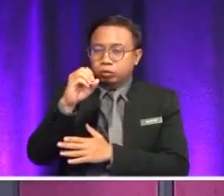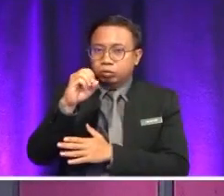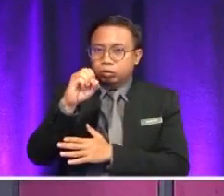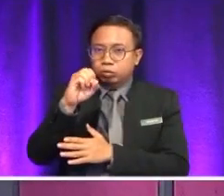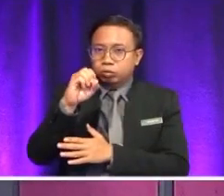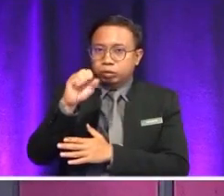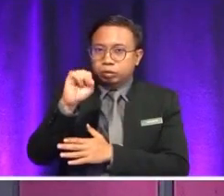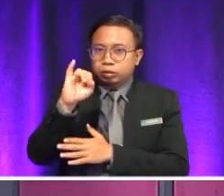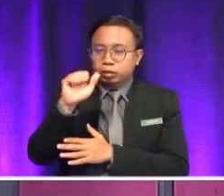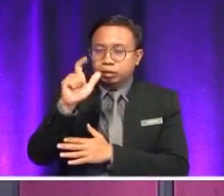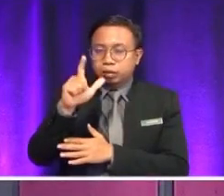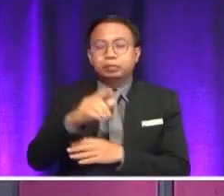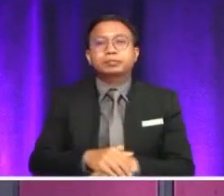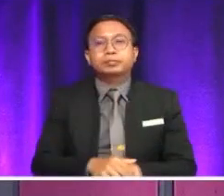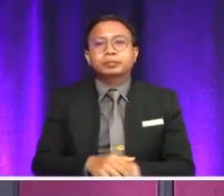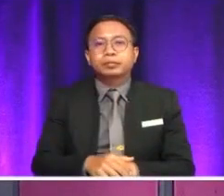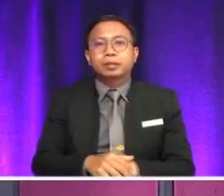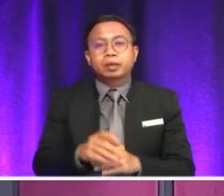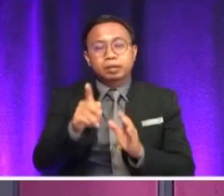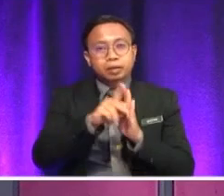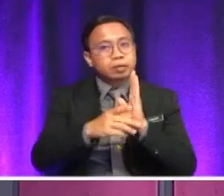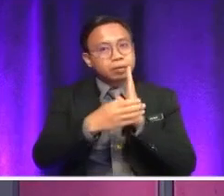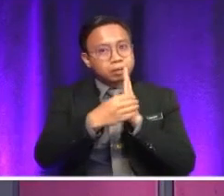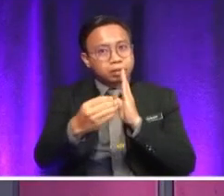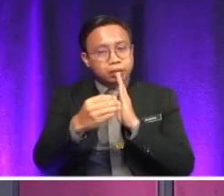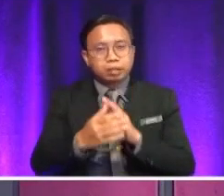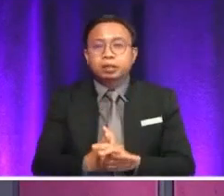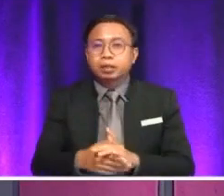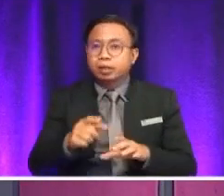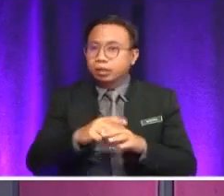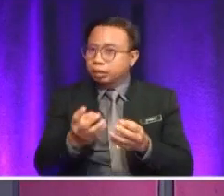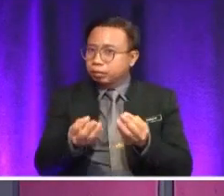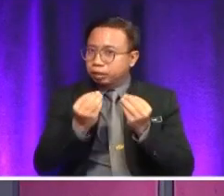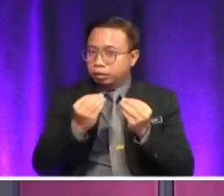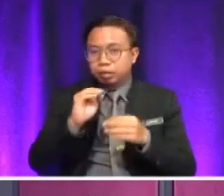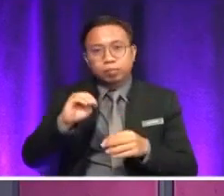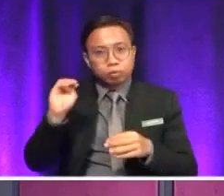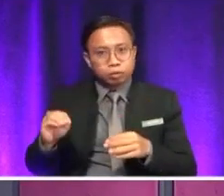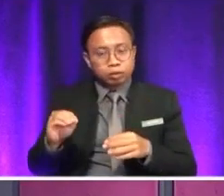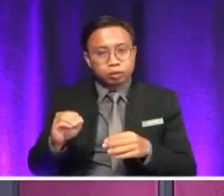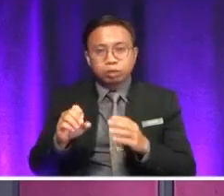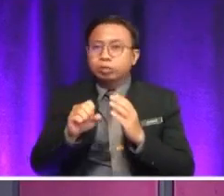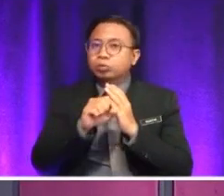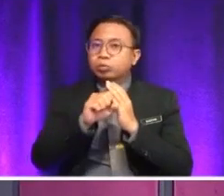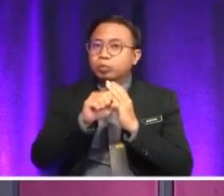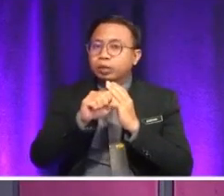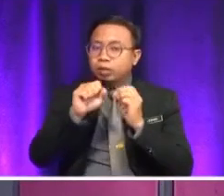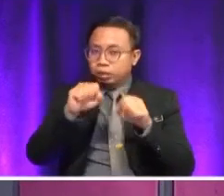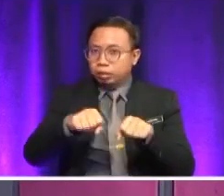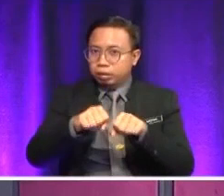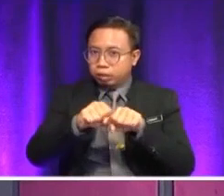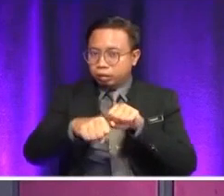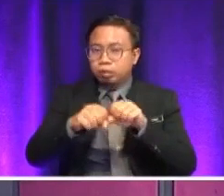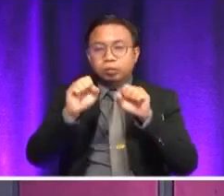psikososial? Kemahiran ini adalah kemahiran yang diminta untuk murid supaya dia boleh